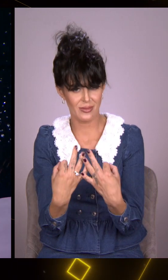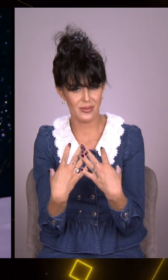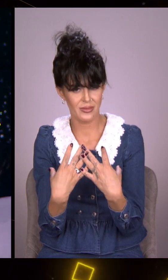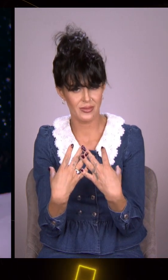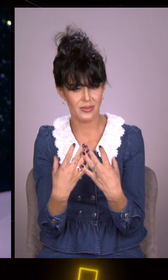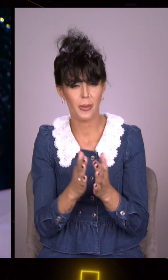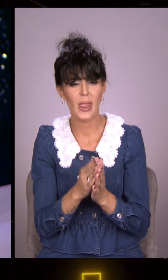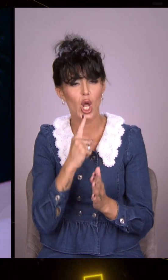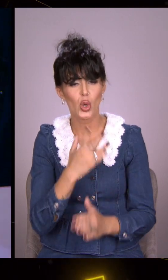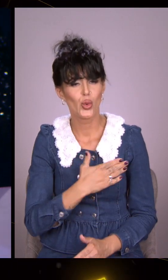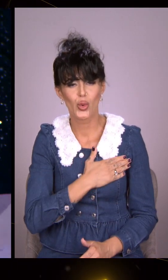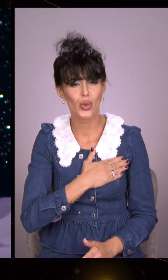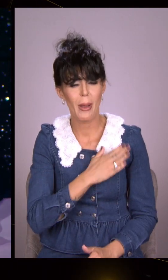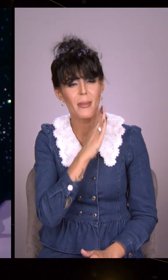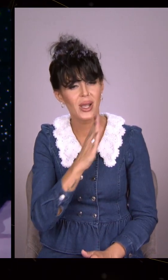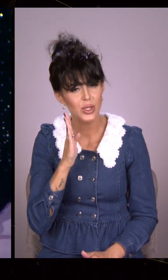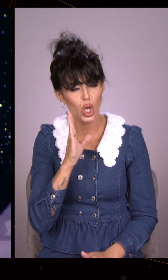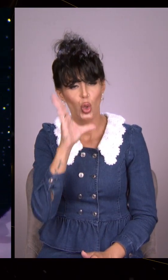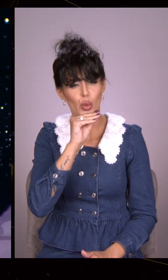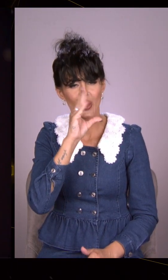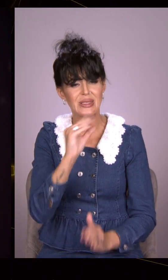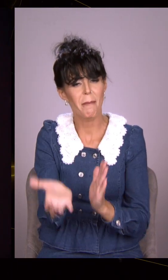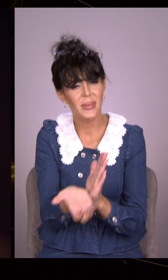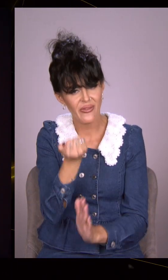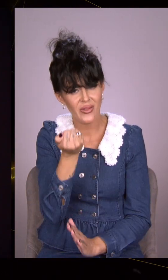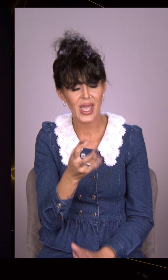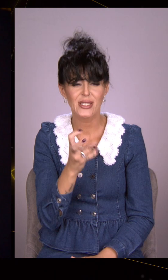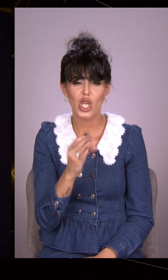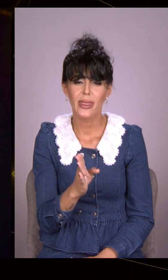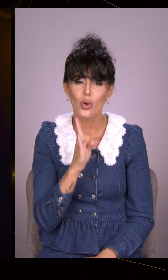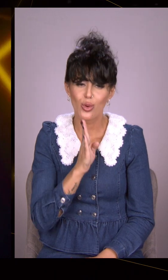Любі матусі, успіхів, жіночності,